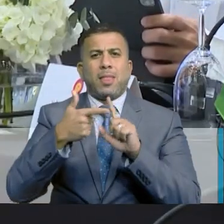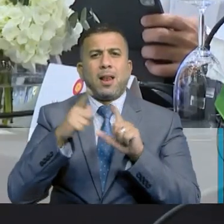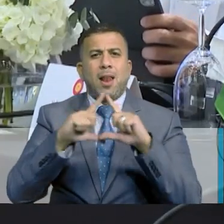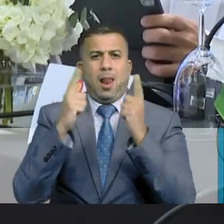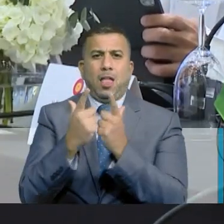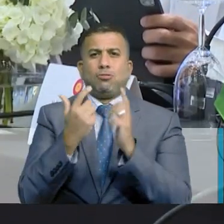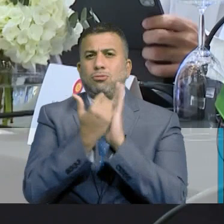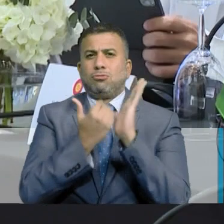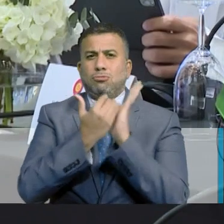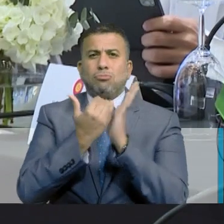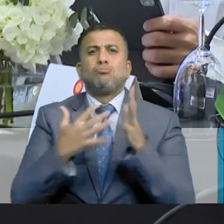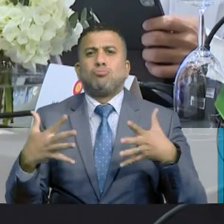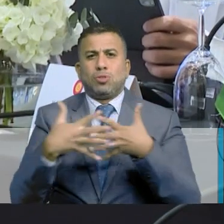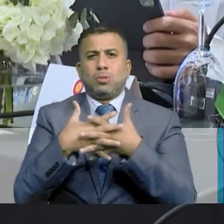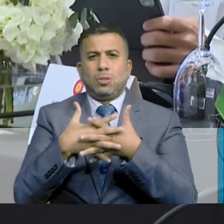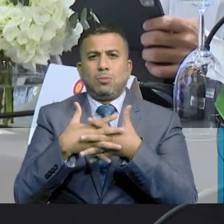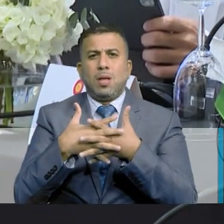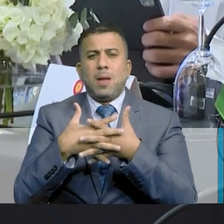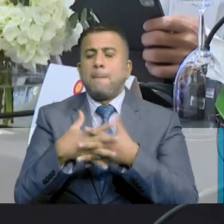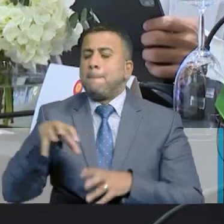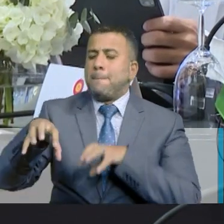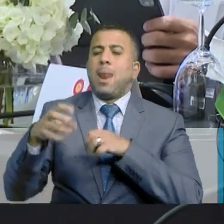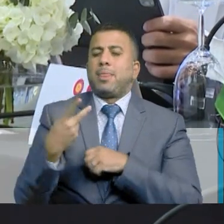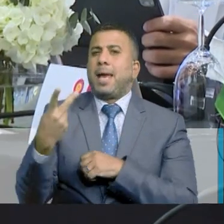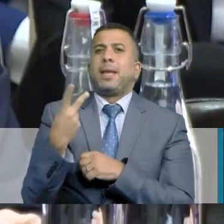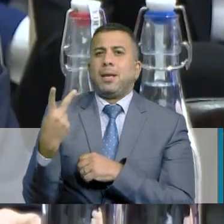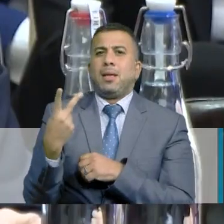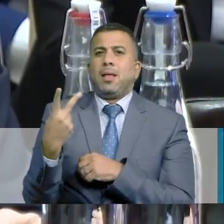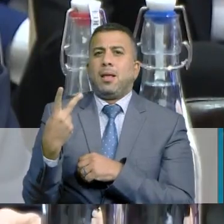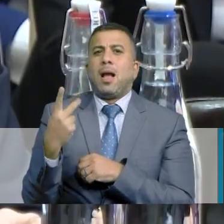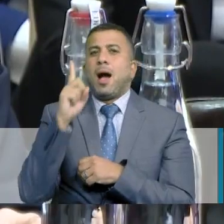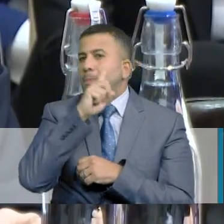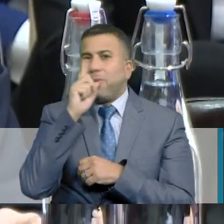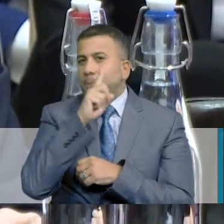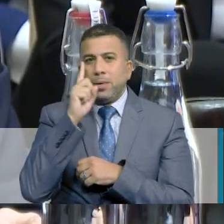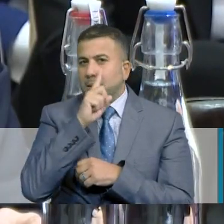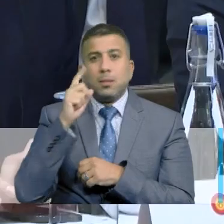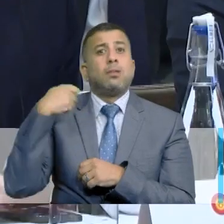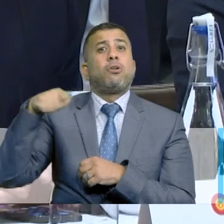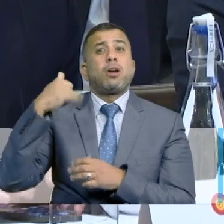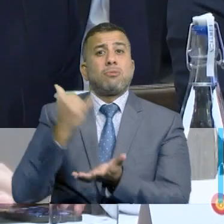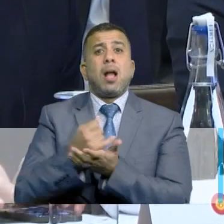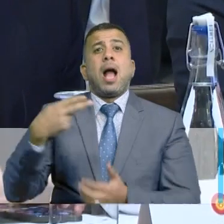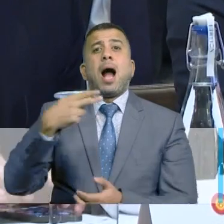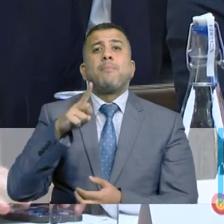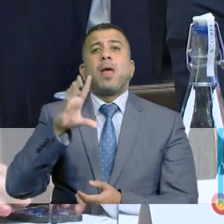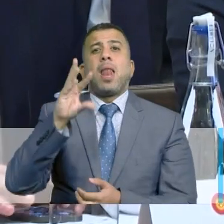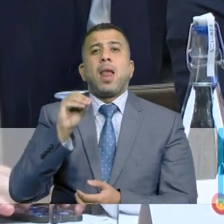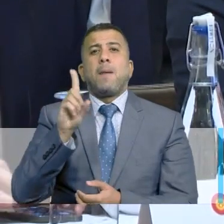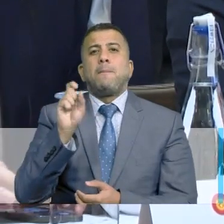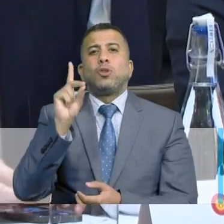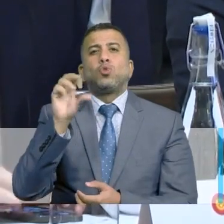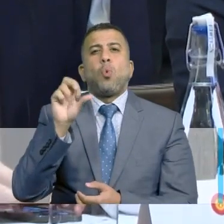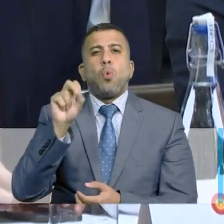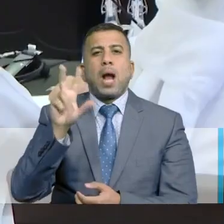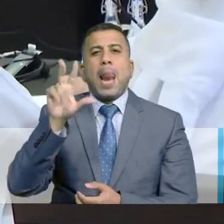الدوره الثانيه للجنه للجنه الاقتصاديه المشتركه بين البلدين في ابوظبي والذي تراسه